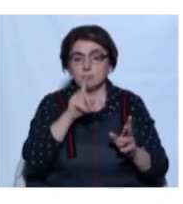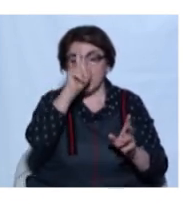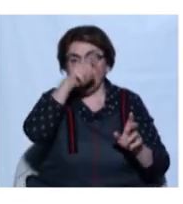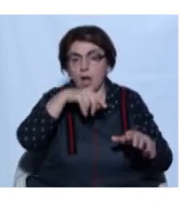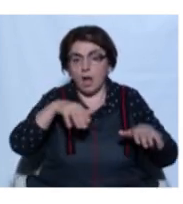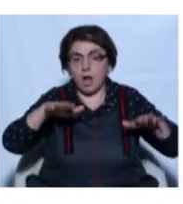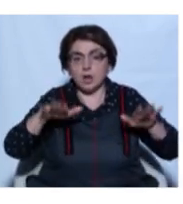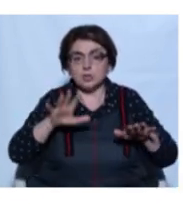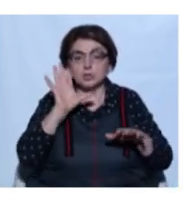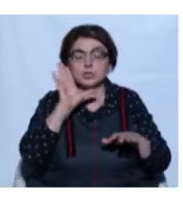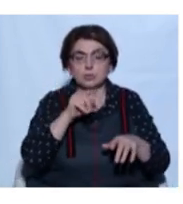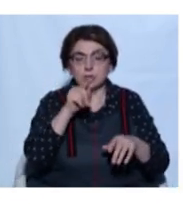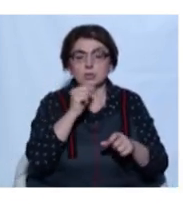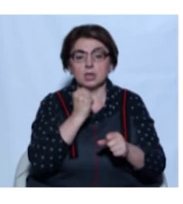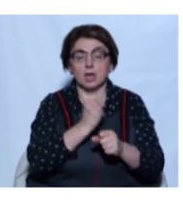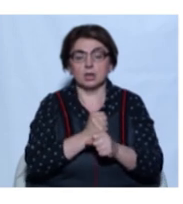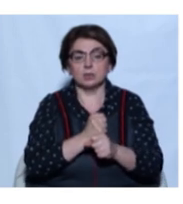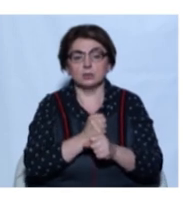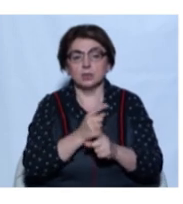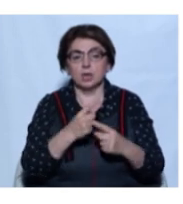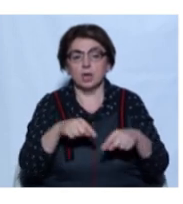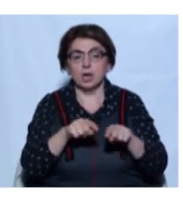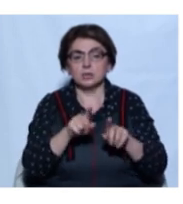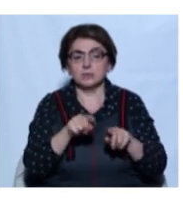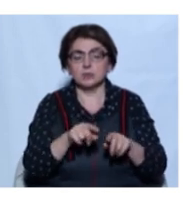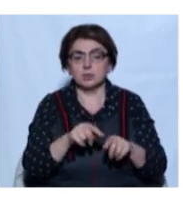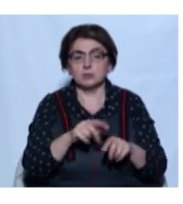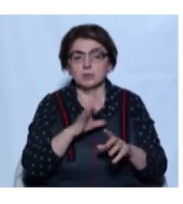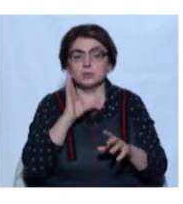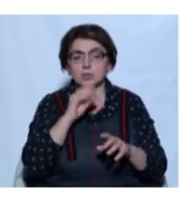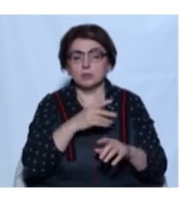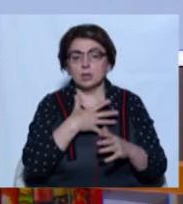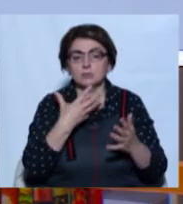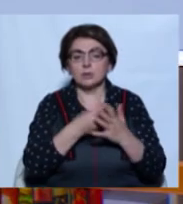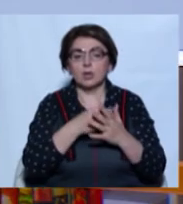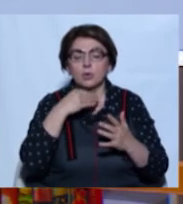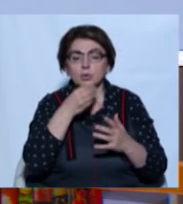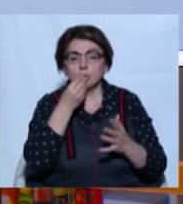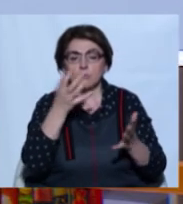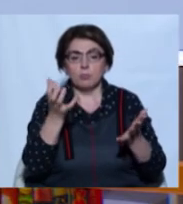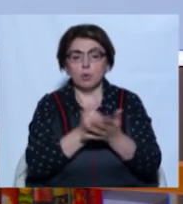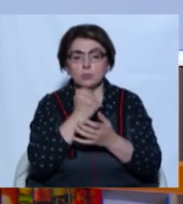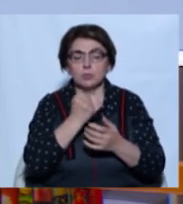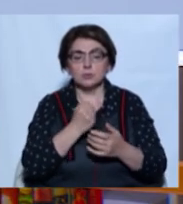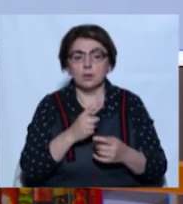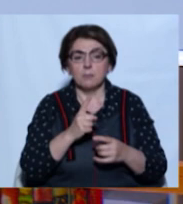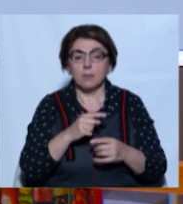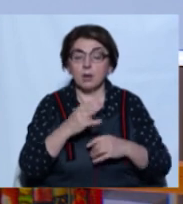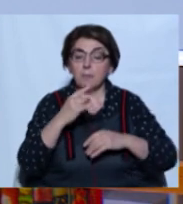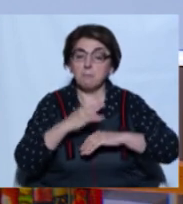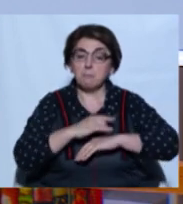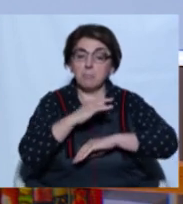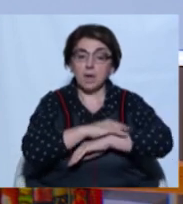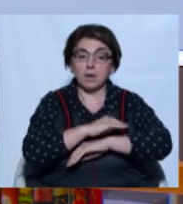არწივს შეუძლია ეს გააკეთოს. Da ist es nicht თავის მსხვერპლს. Აი მაგალითად ბაყაყიც